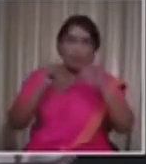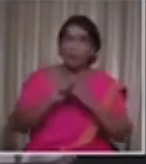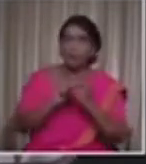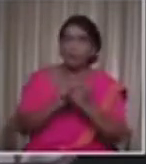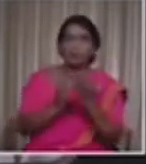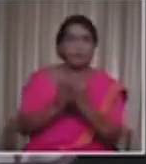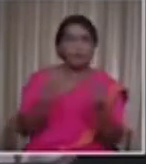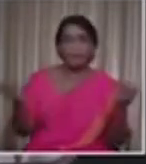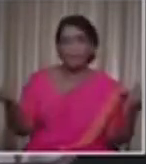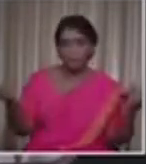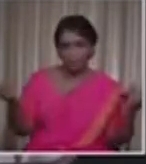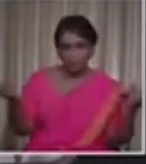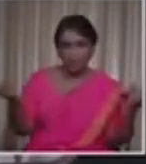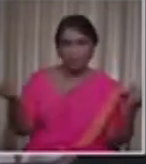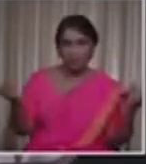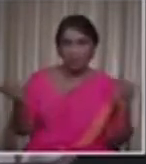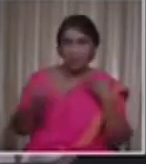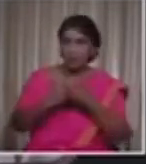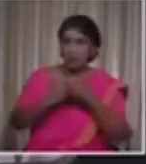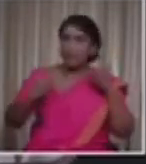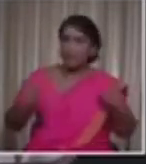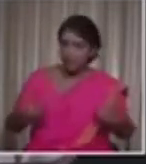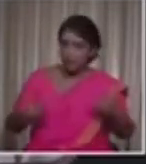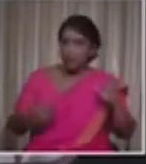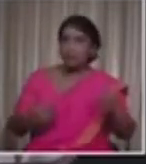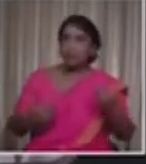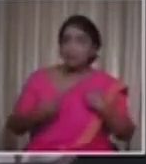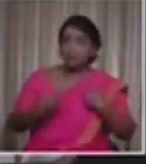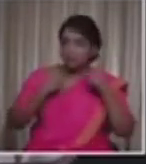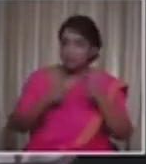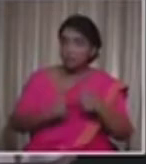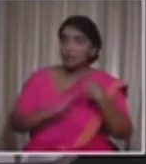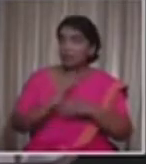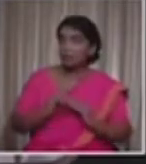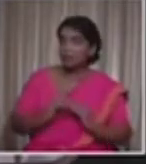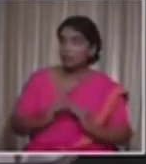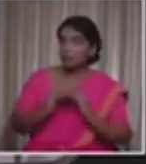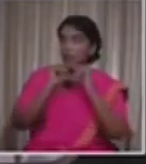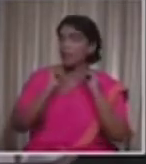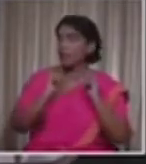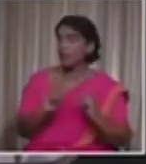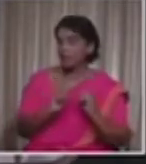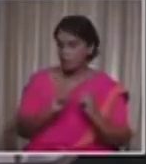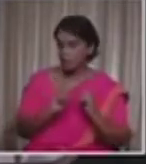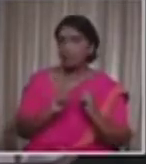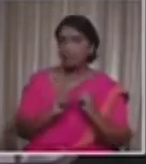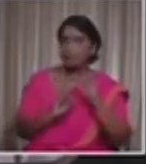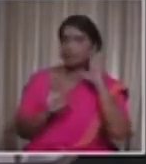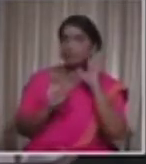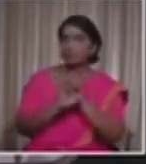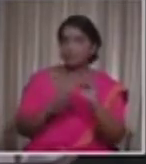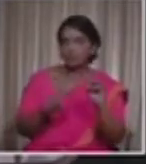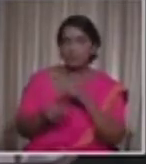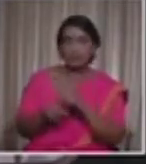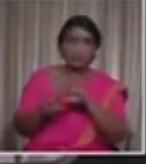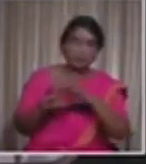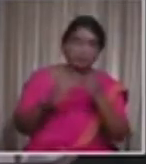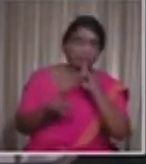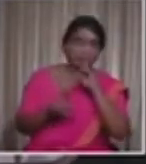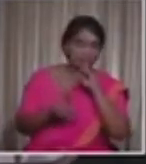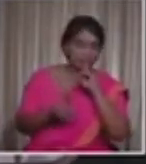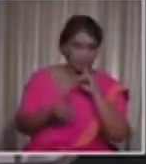බෑ. අපි මේකෙන් ඈත් වෙලා අපි හරියට මේ රට කොහොමද දියුණු කරන්න කියලා ප්‍රකාශයක් එන්න. ඉතින් කවුරු හරි කියනවා